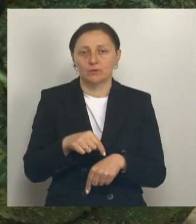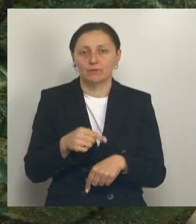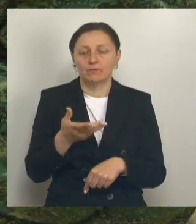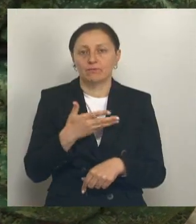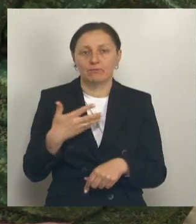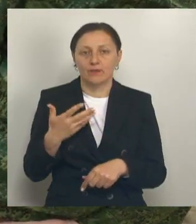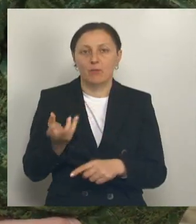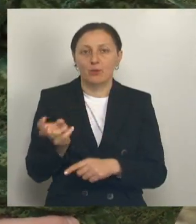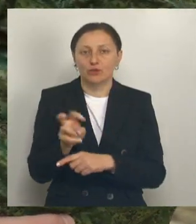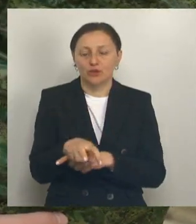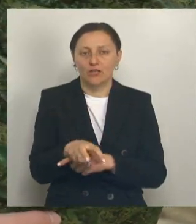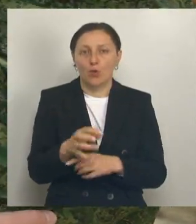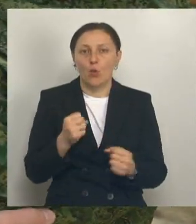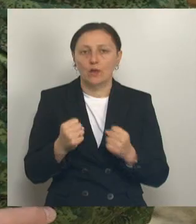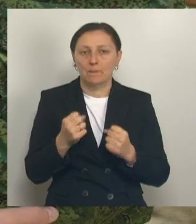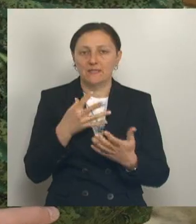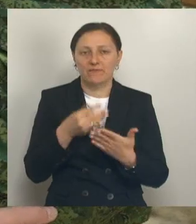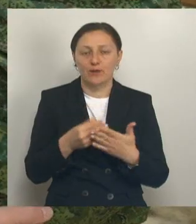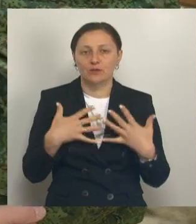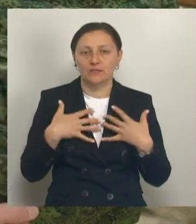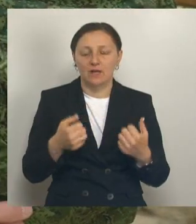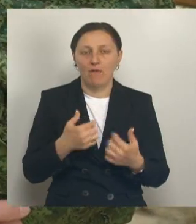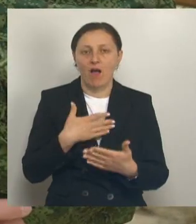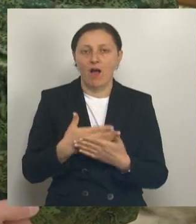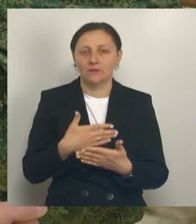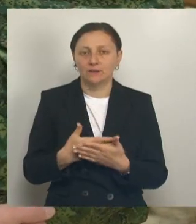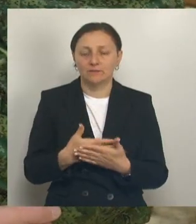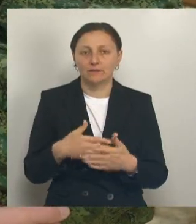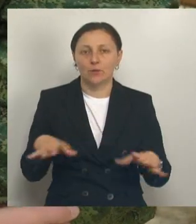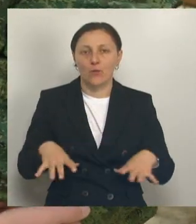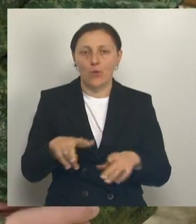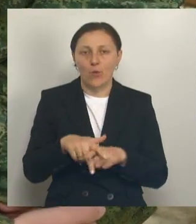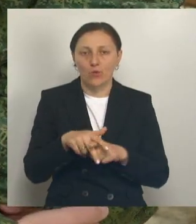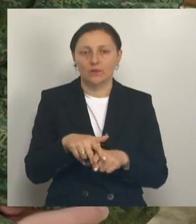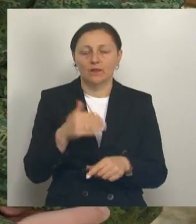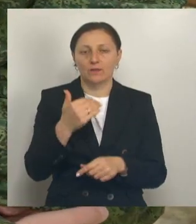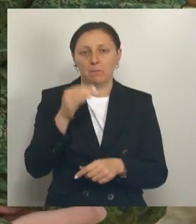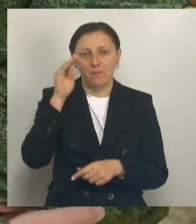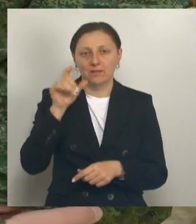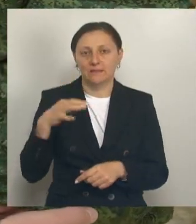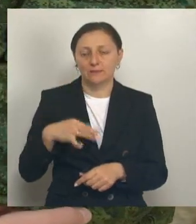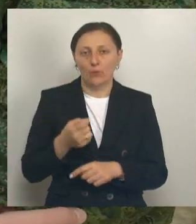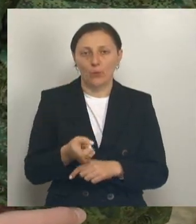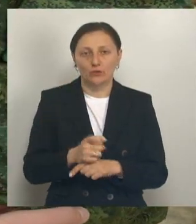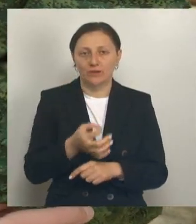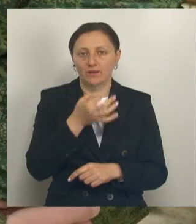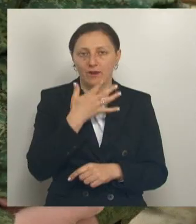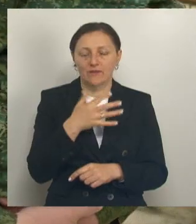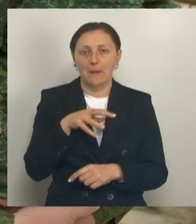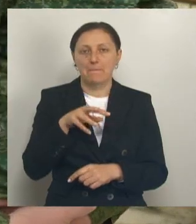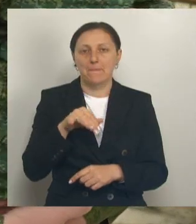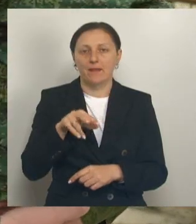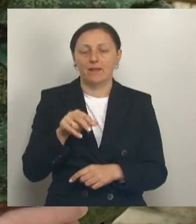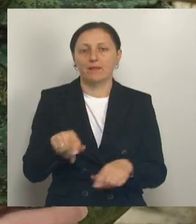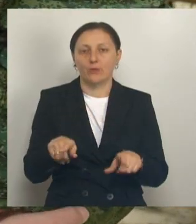пришли укрепить свое здоровье активно занимаемся конным спортом Ладу это очень нравится Милана